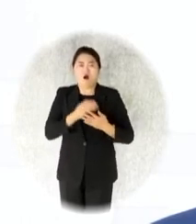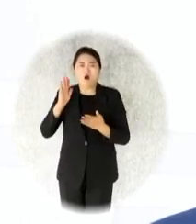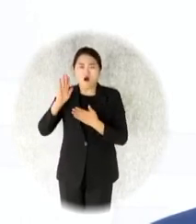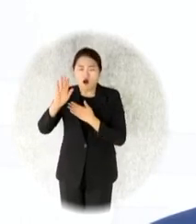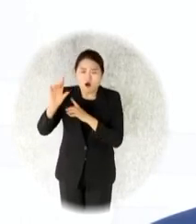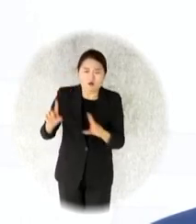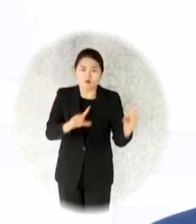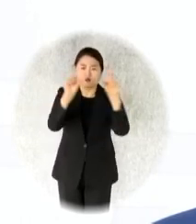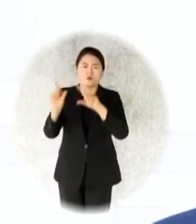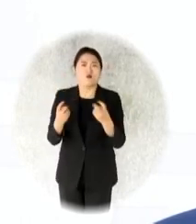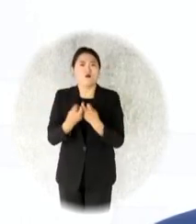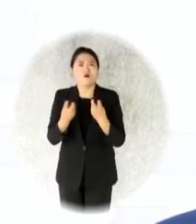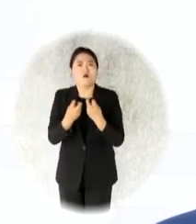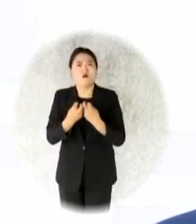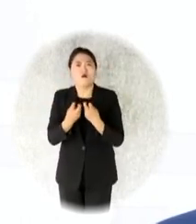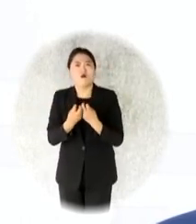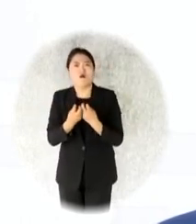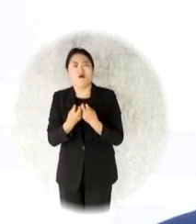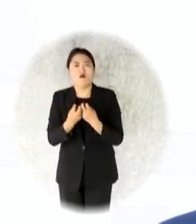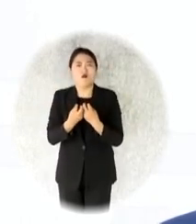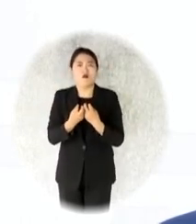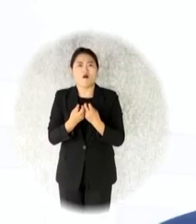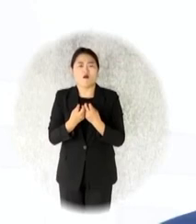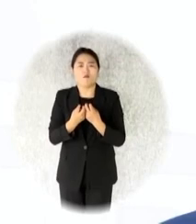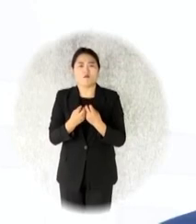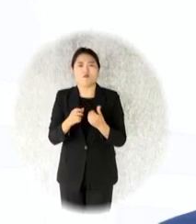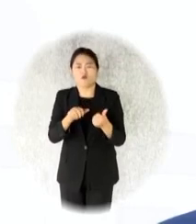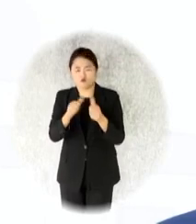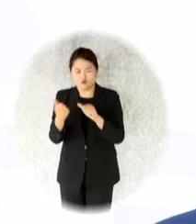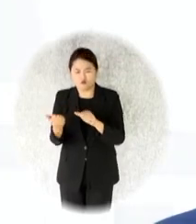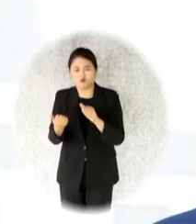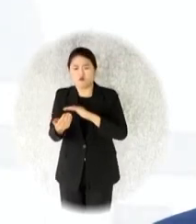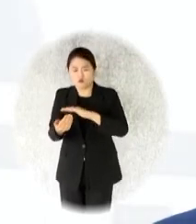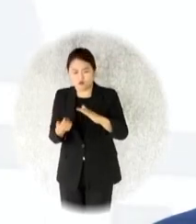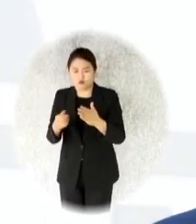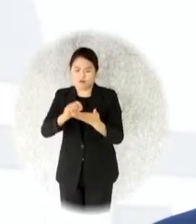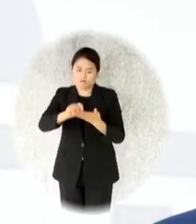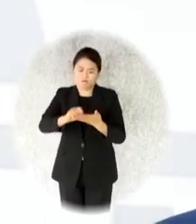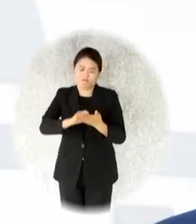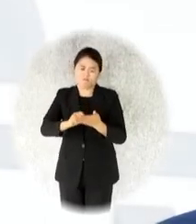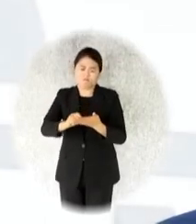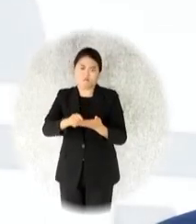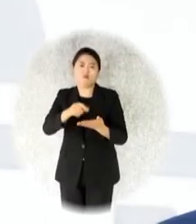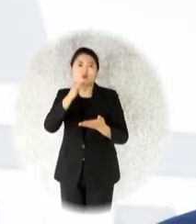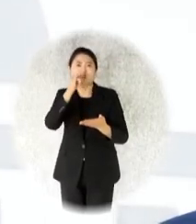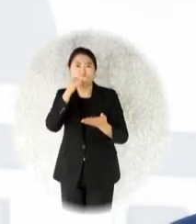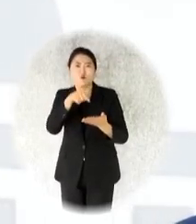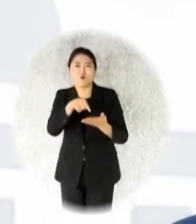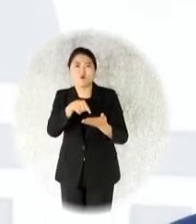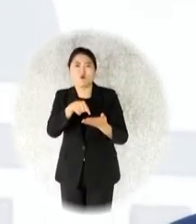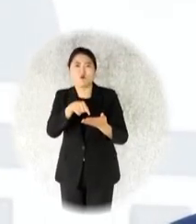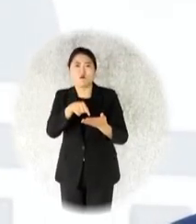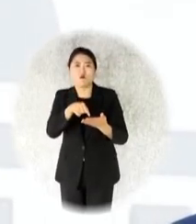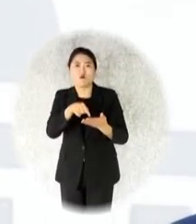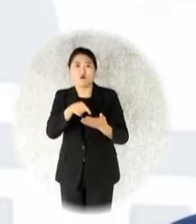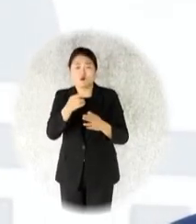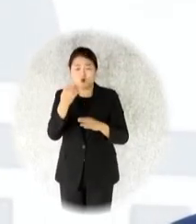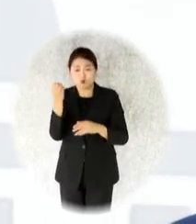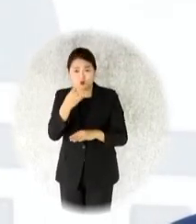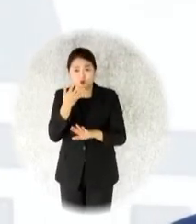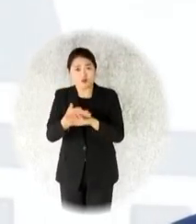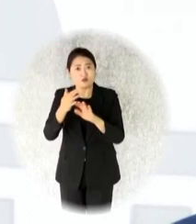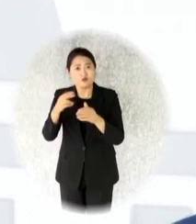모르겠다고 문장을 매우에 남겼다고 합니다 다른 선생님은 아이들은 평범한데